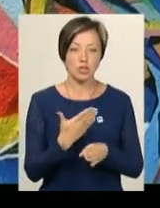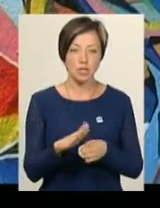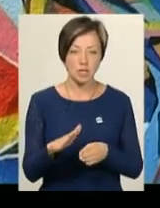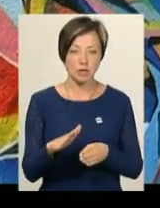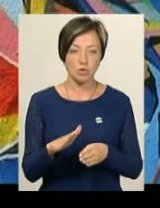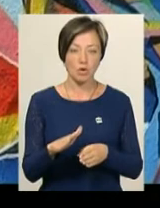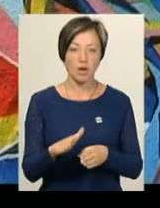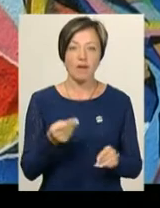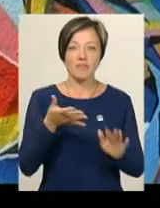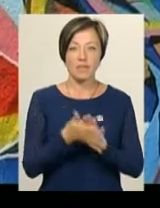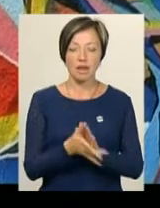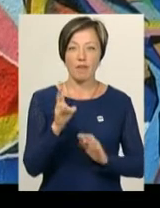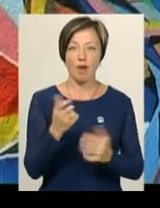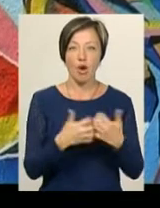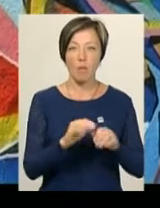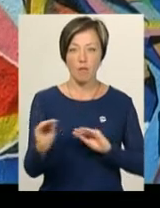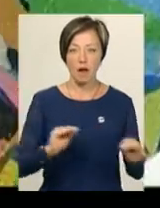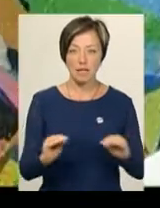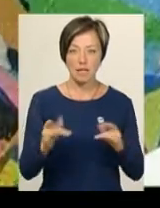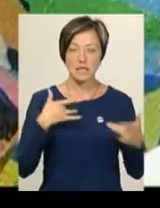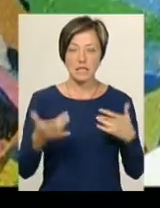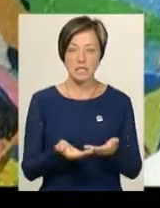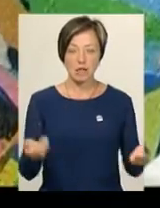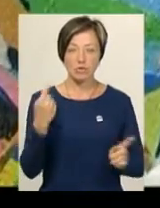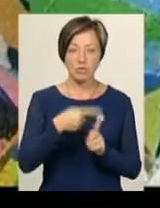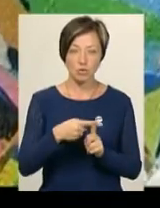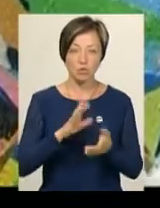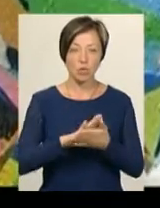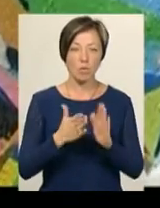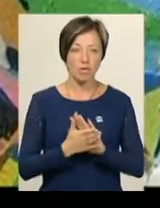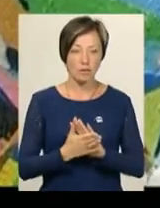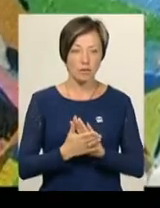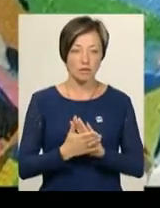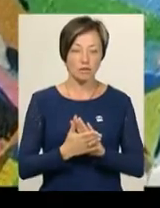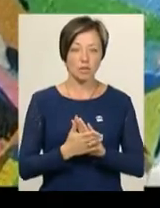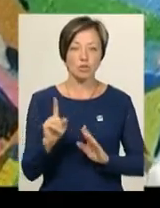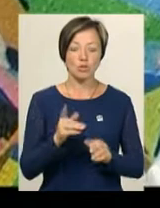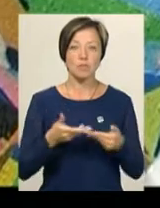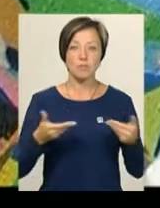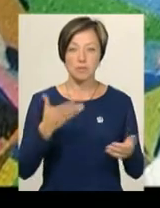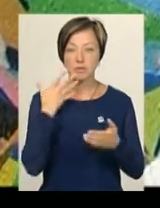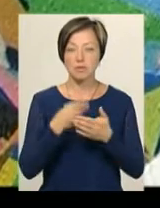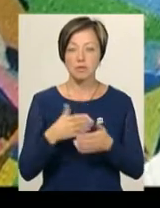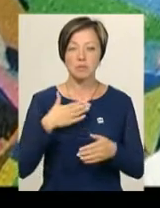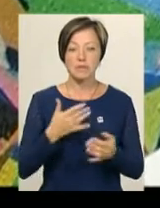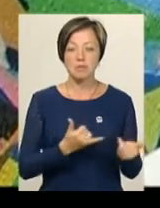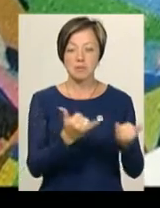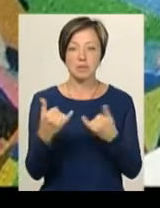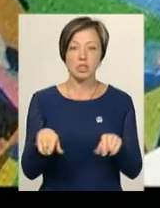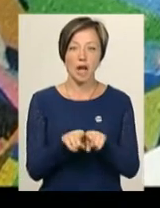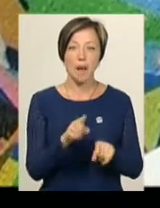витрат на обладнання і на сцену. Плюс, так само, домовленості, що ми, свого боку, забезпечуємо такі